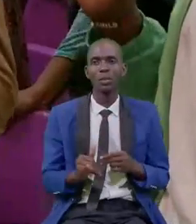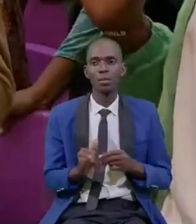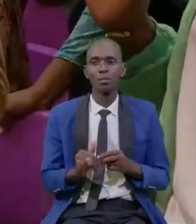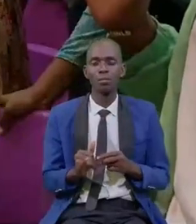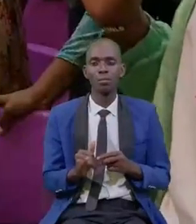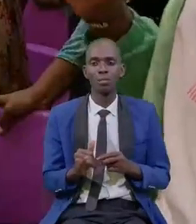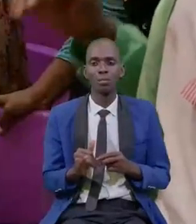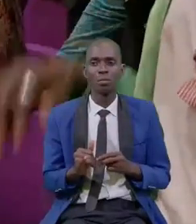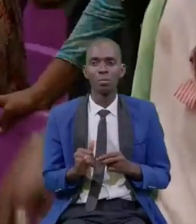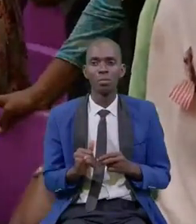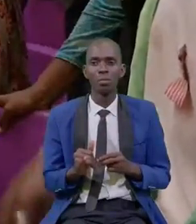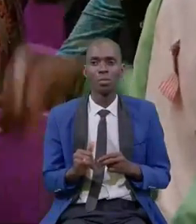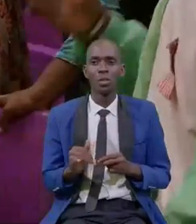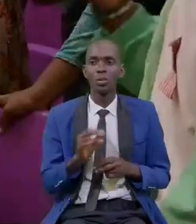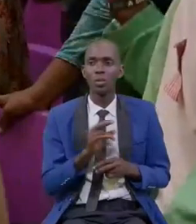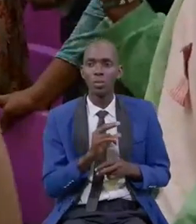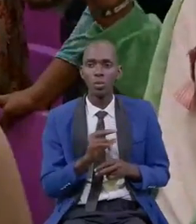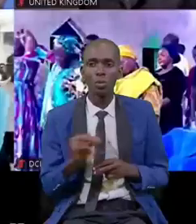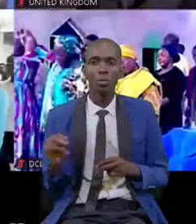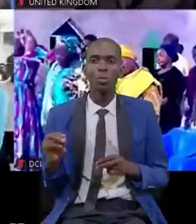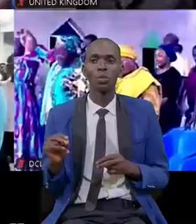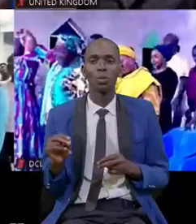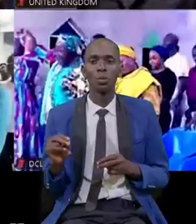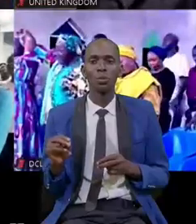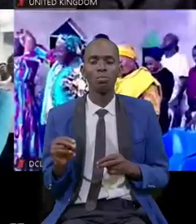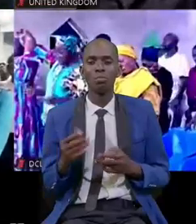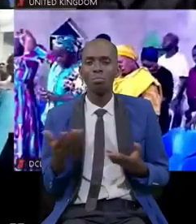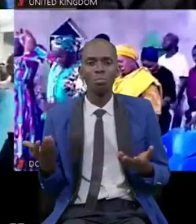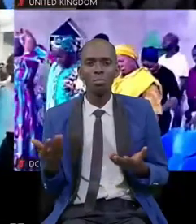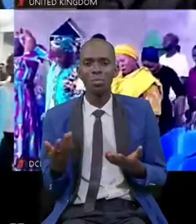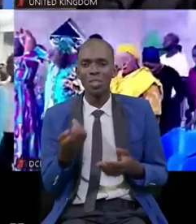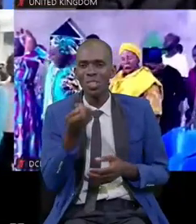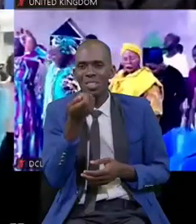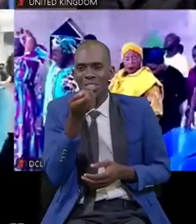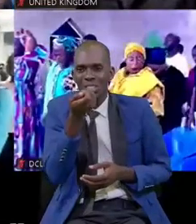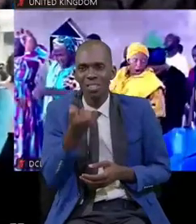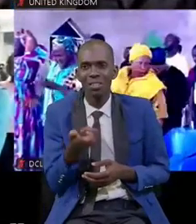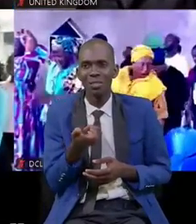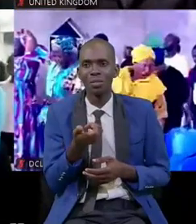Pas de honte, pas de chaleur, pas d'ombre,